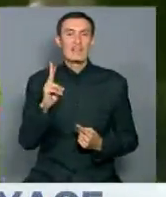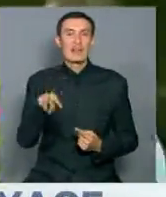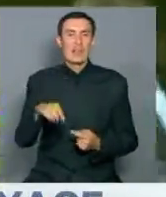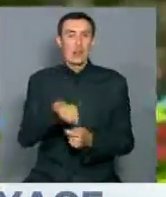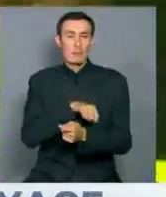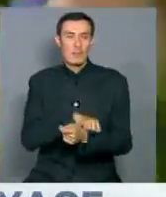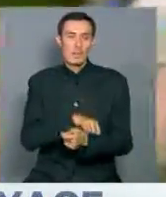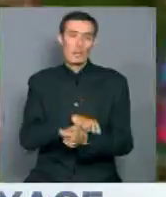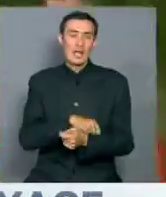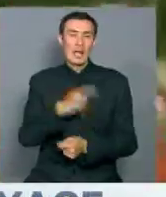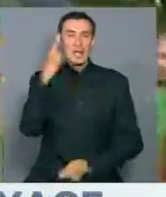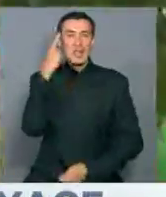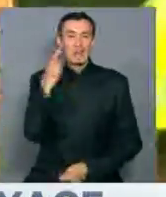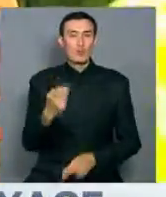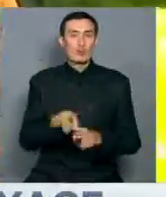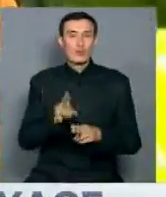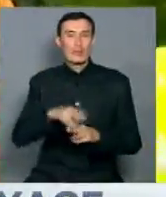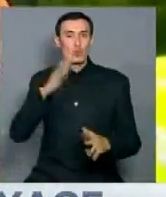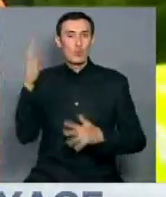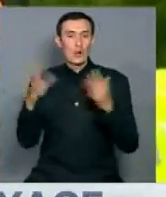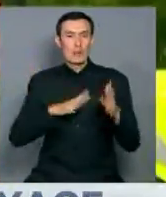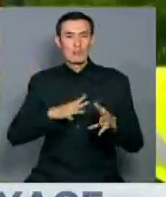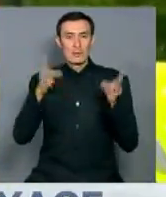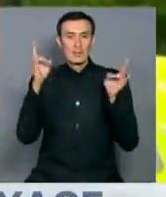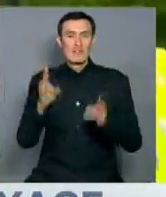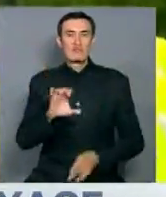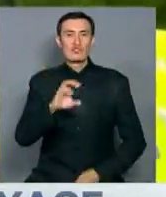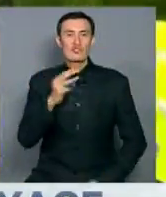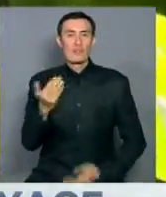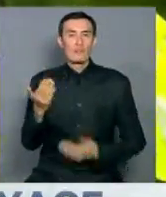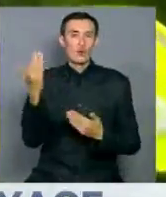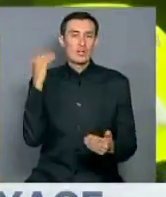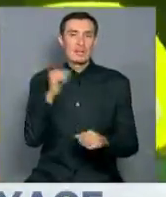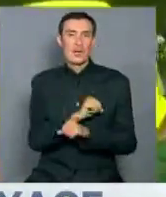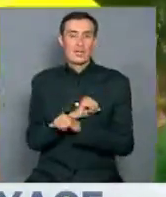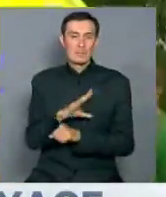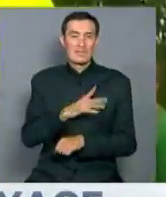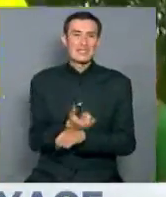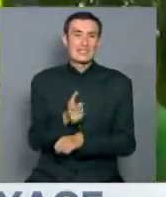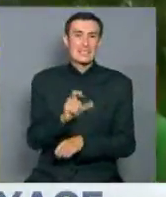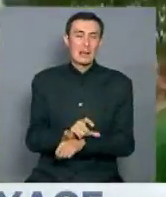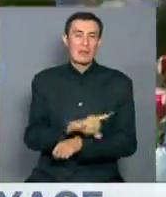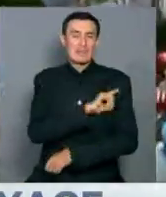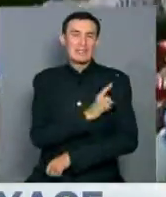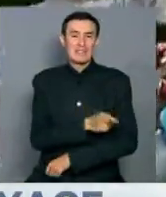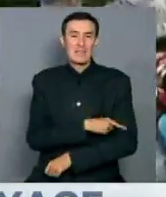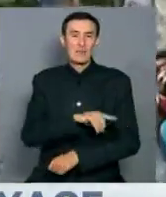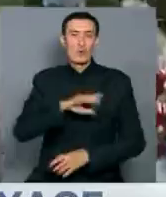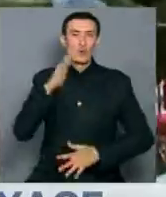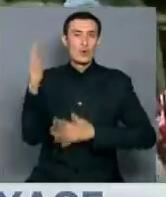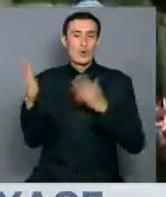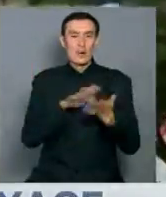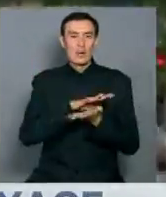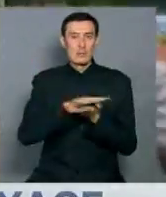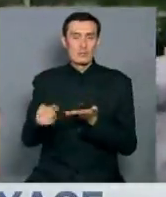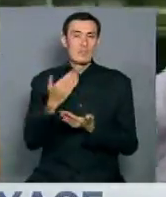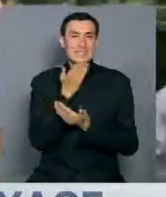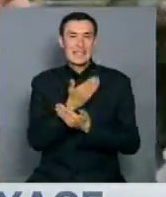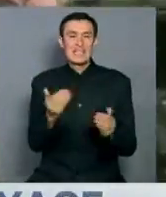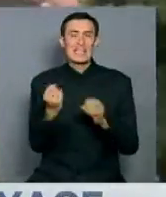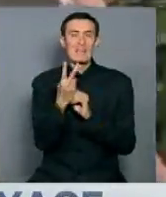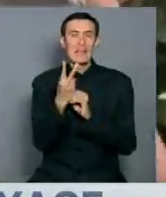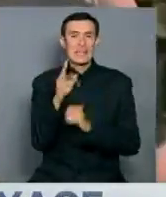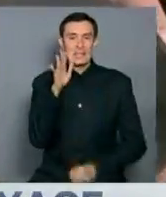от предприятия. Напомню, Харви обрушился на побережье США в минувшие выходные. Он стал самым разрушительным ураганом на территории страны за